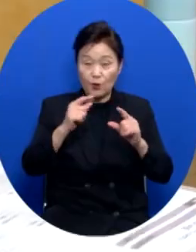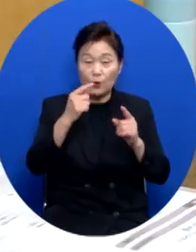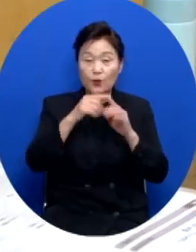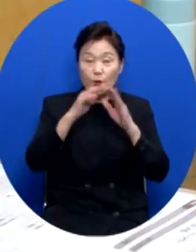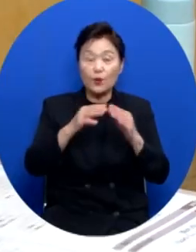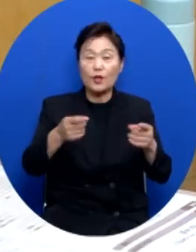참석했습니다